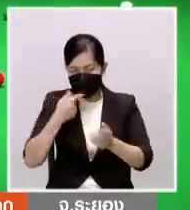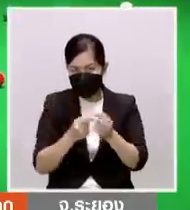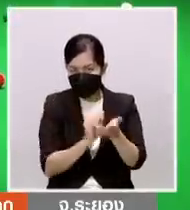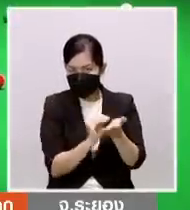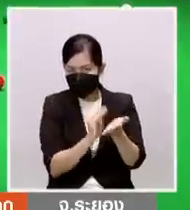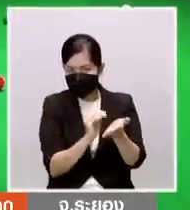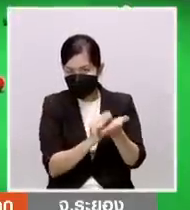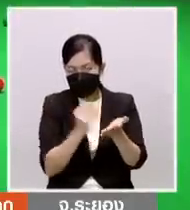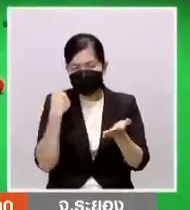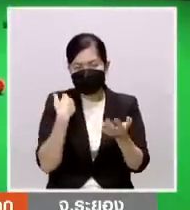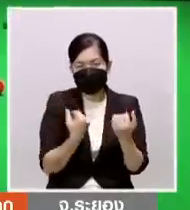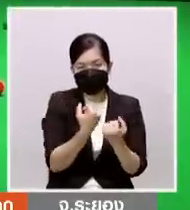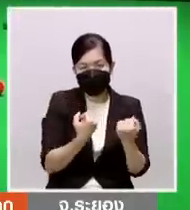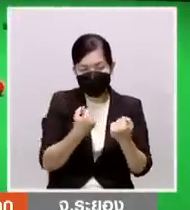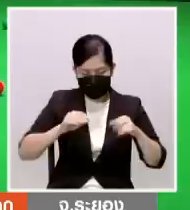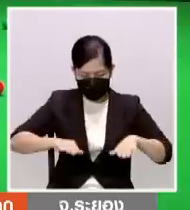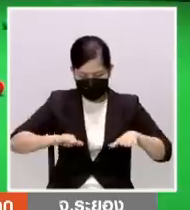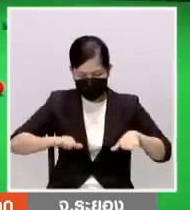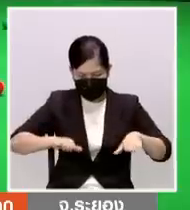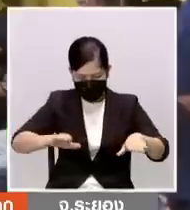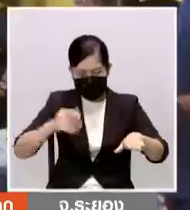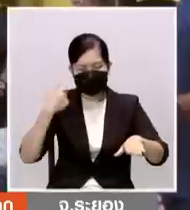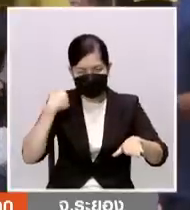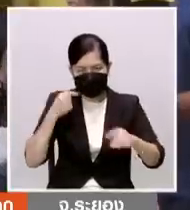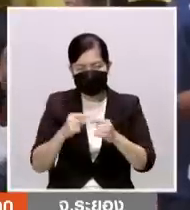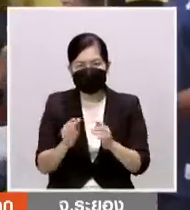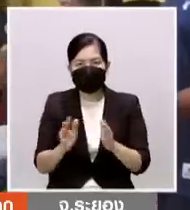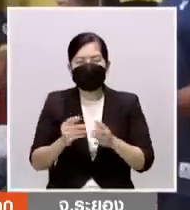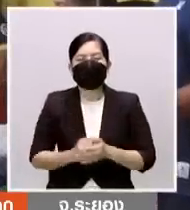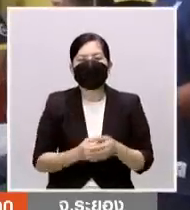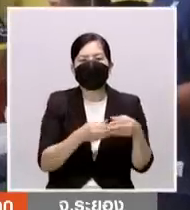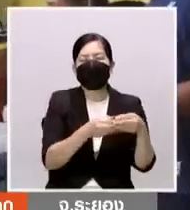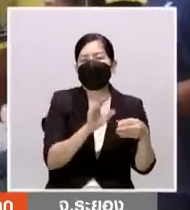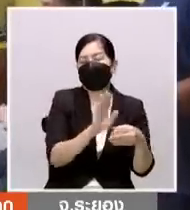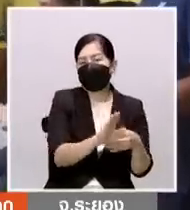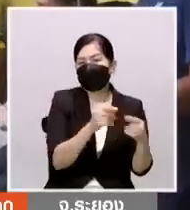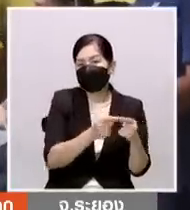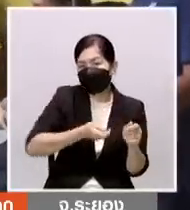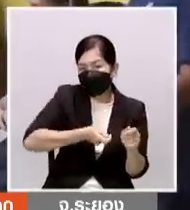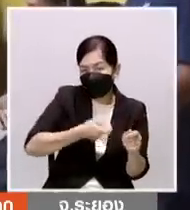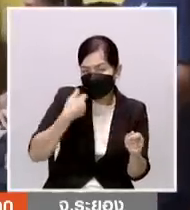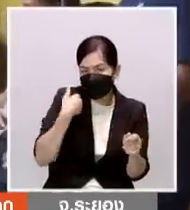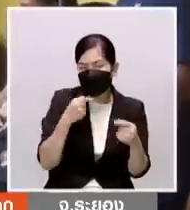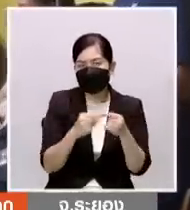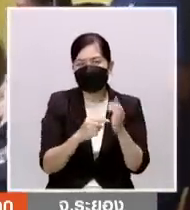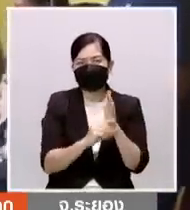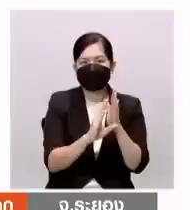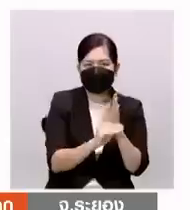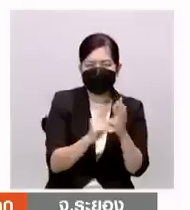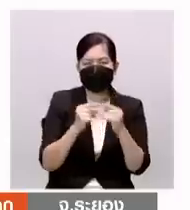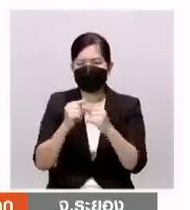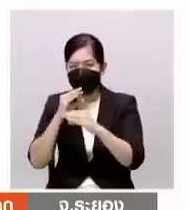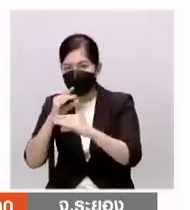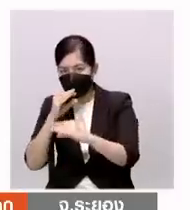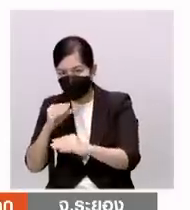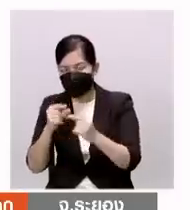จอดริมถนนหลายสิบคันนักพนันจากพื้นที่ใกล้เคียงค่ะไม่ว่าจะเป็นชลบุรีแล้วก็ในพื้นที่ระยองเอง